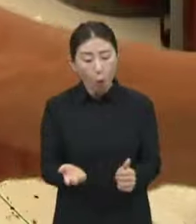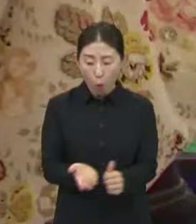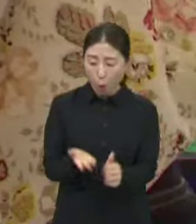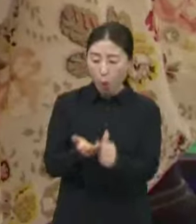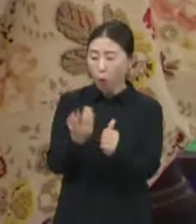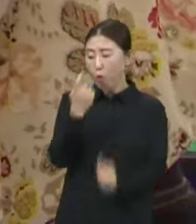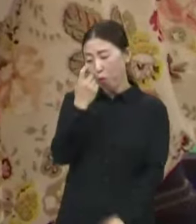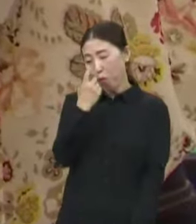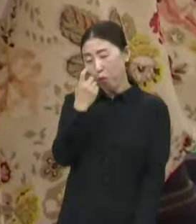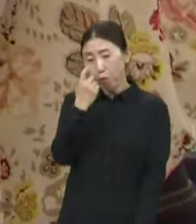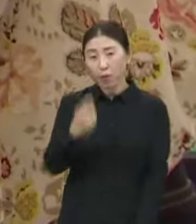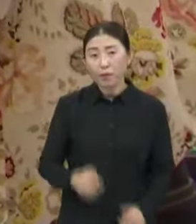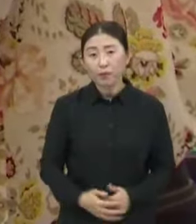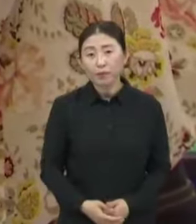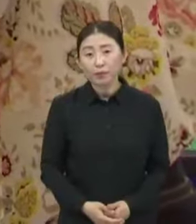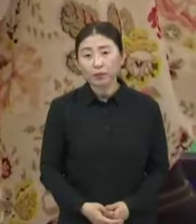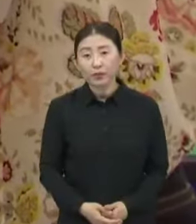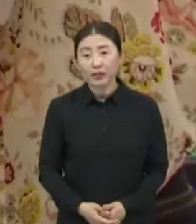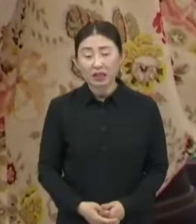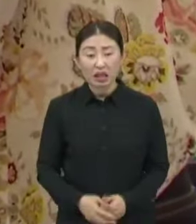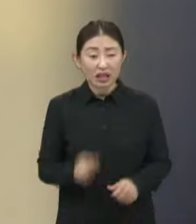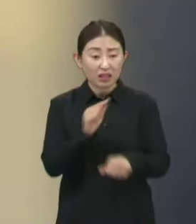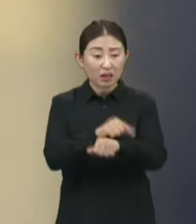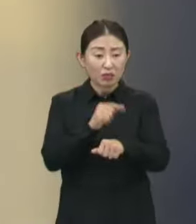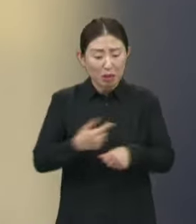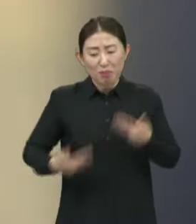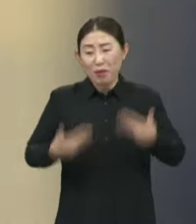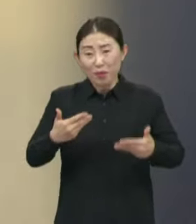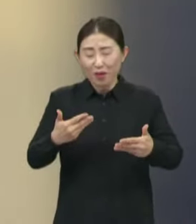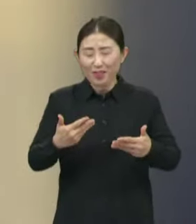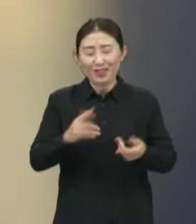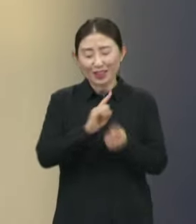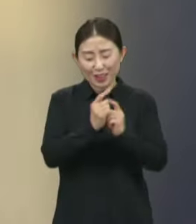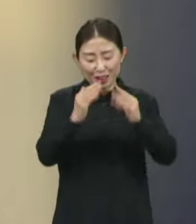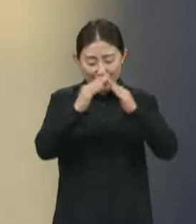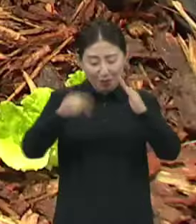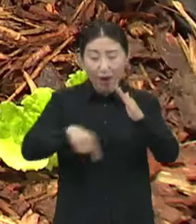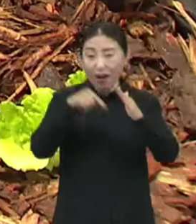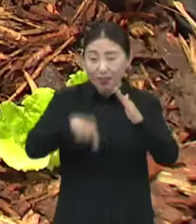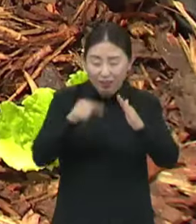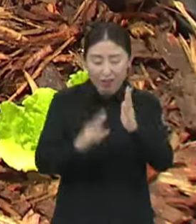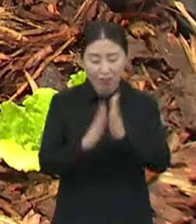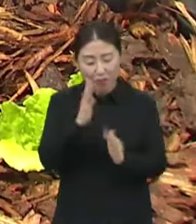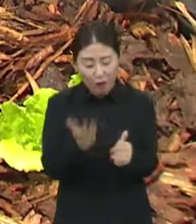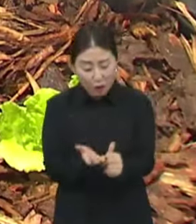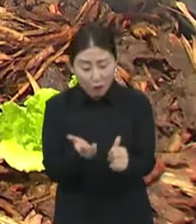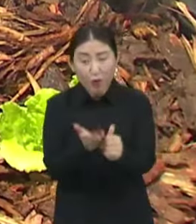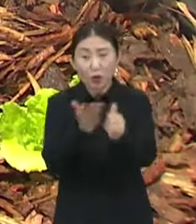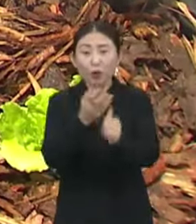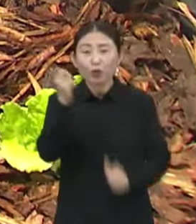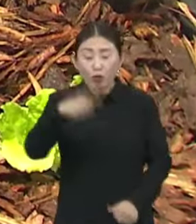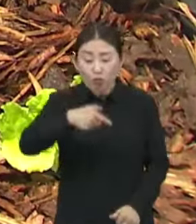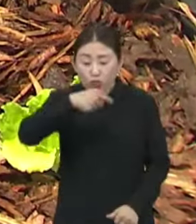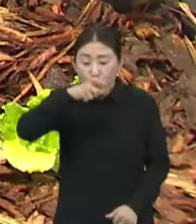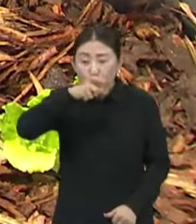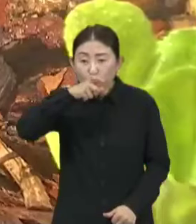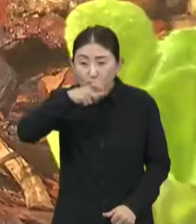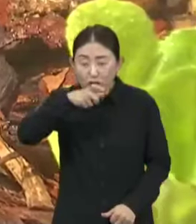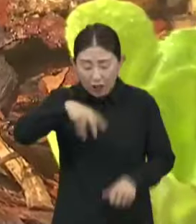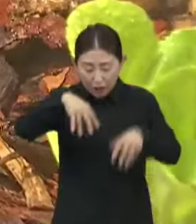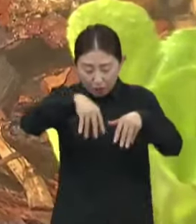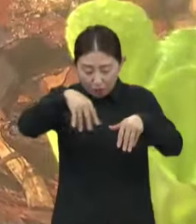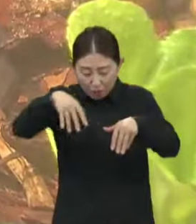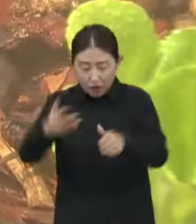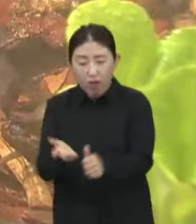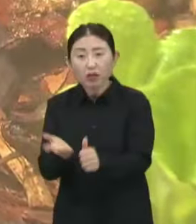방법도 배울 수 있습니다. 바쁜 직장인들이 집안에서 손쉽게 채소를 재배할 수 있는 수경재배 장치는 물론 원격으로